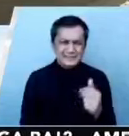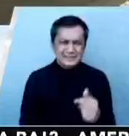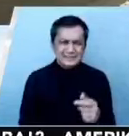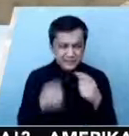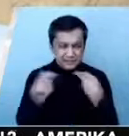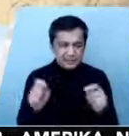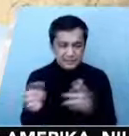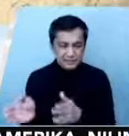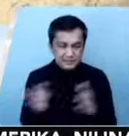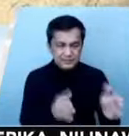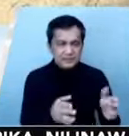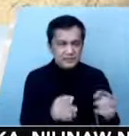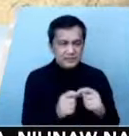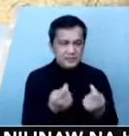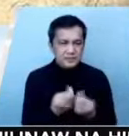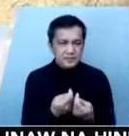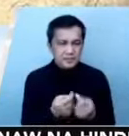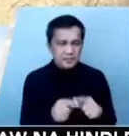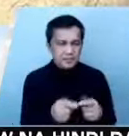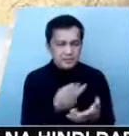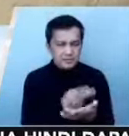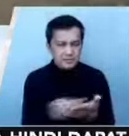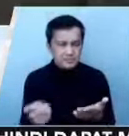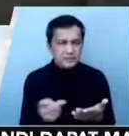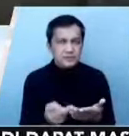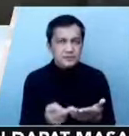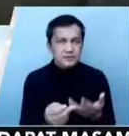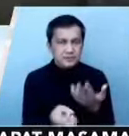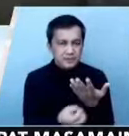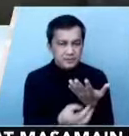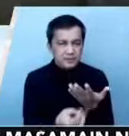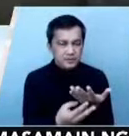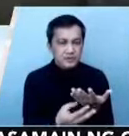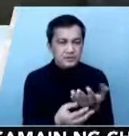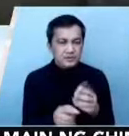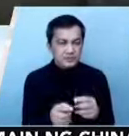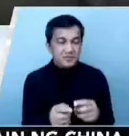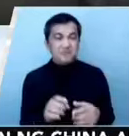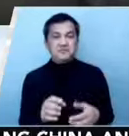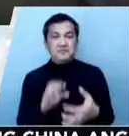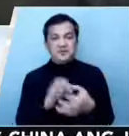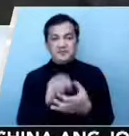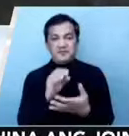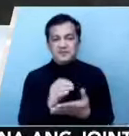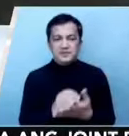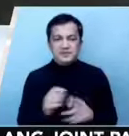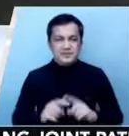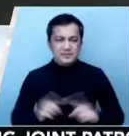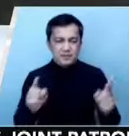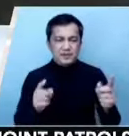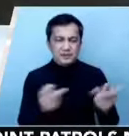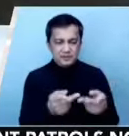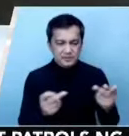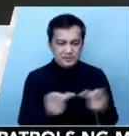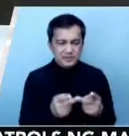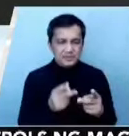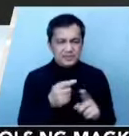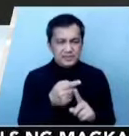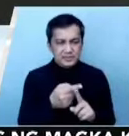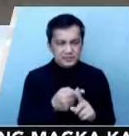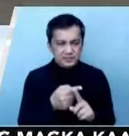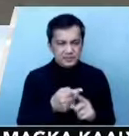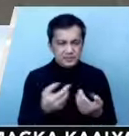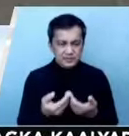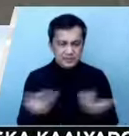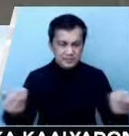naming team, pero bigo silang makapagluto, bagamat syempre iba ang lugar at temperatura sa hiwalay na